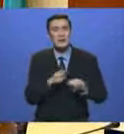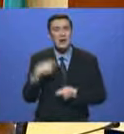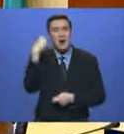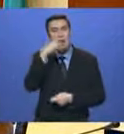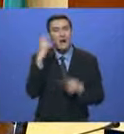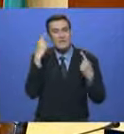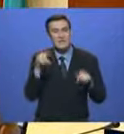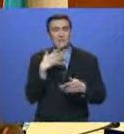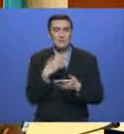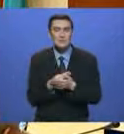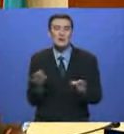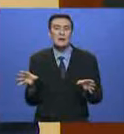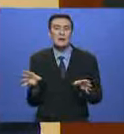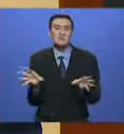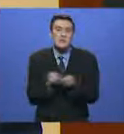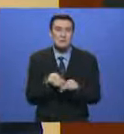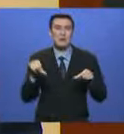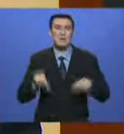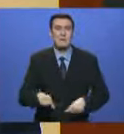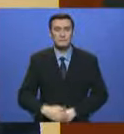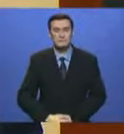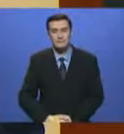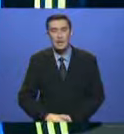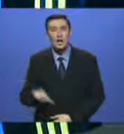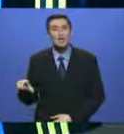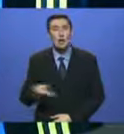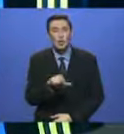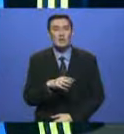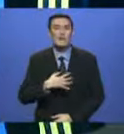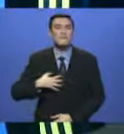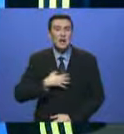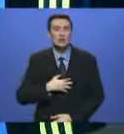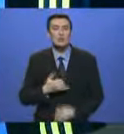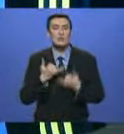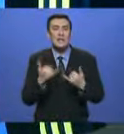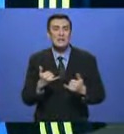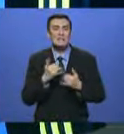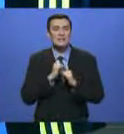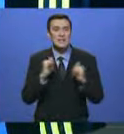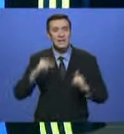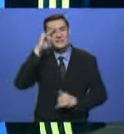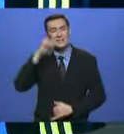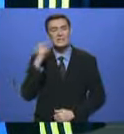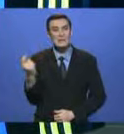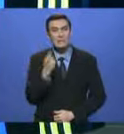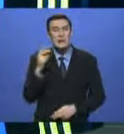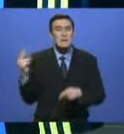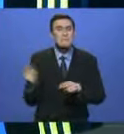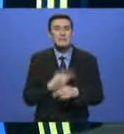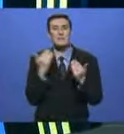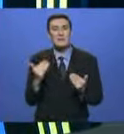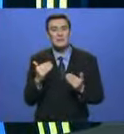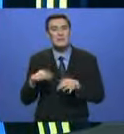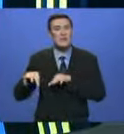авторскими и смежными правами. Дороги играют важную роль в развитии казахстанской экономики. Без современной